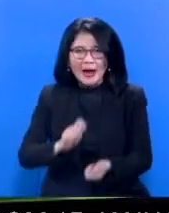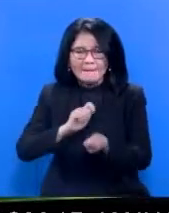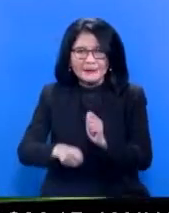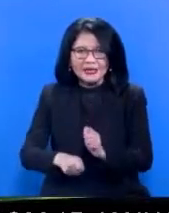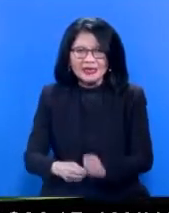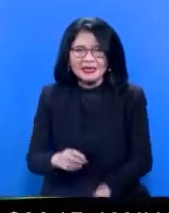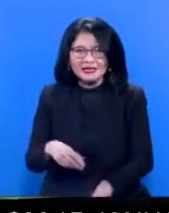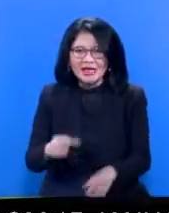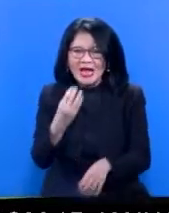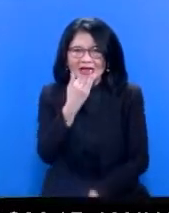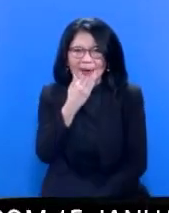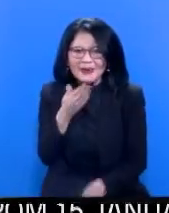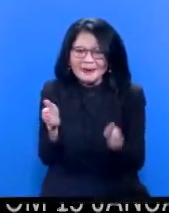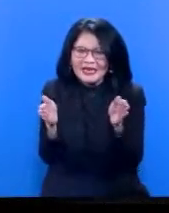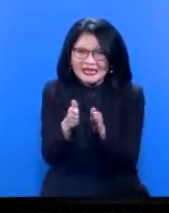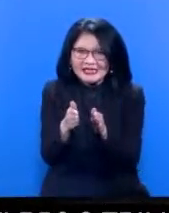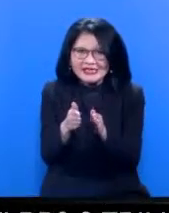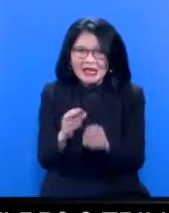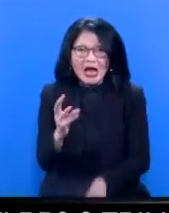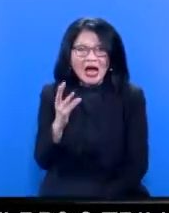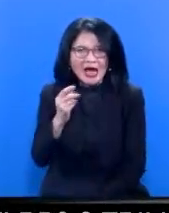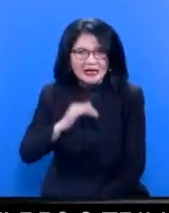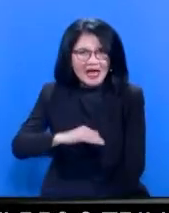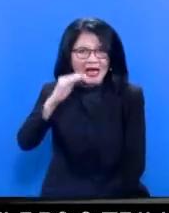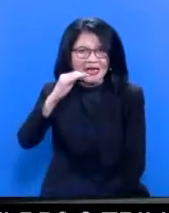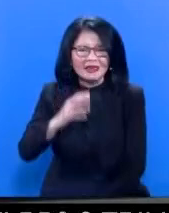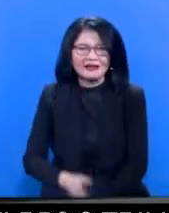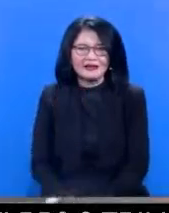memilih memperkecil ukuran dan menaikkan harga tempe tahu.